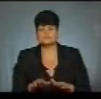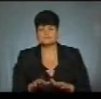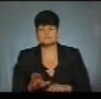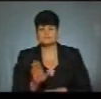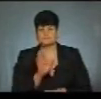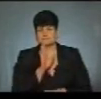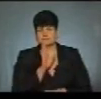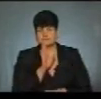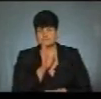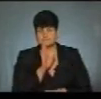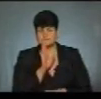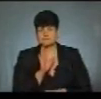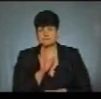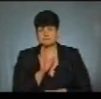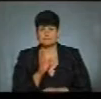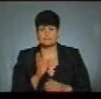Пацієнтки вдалося